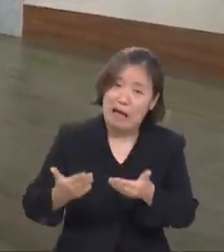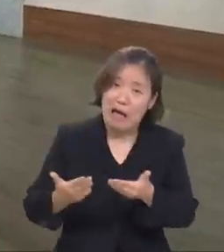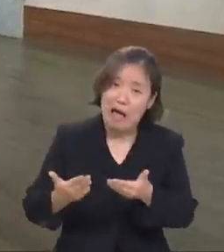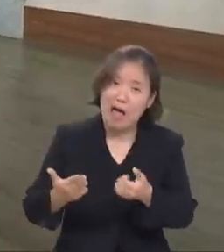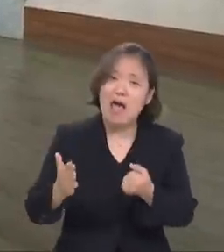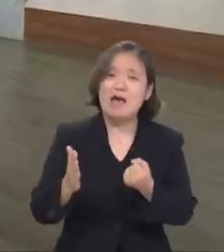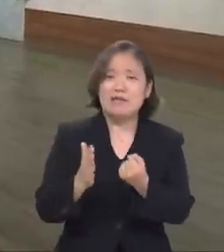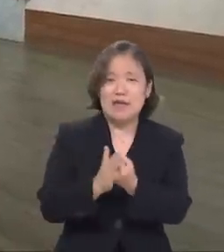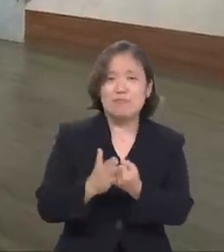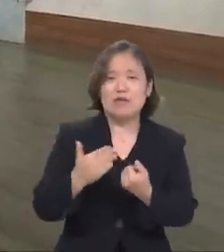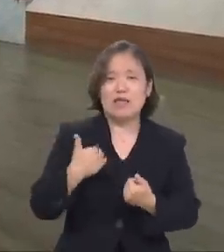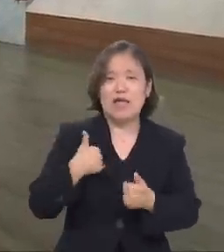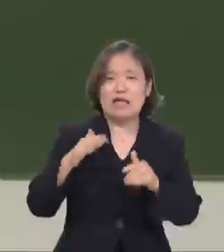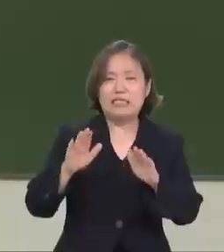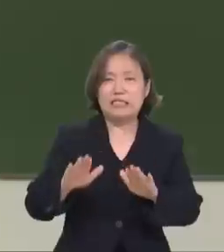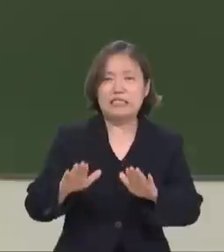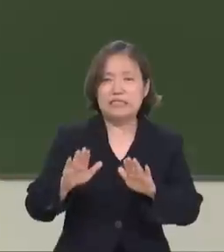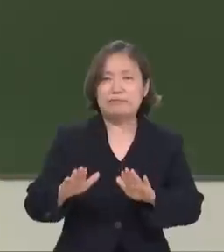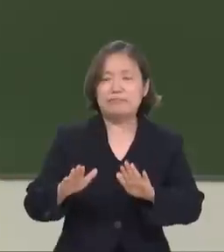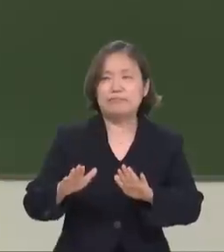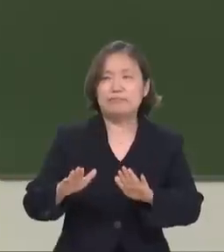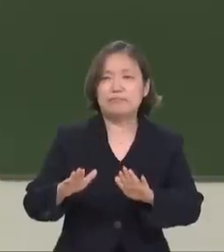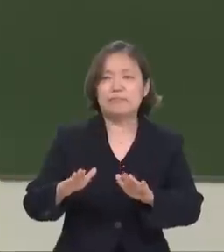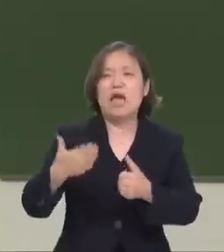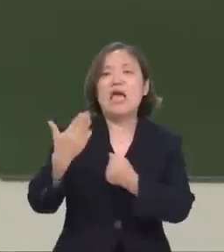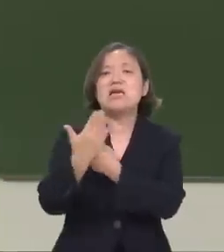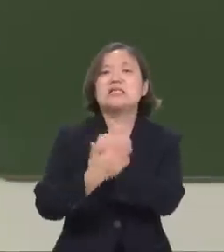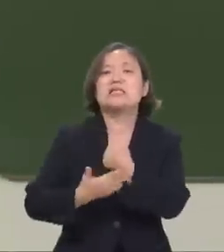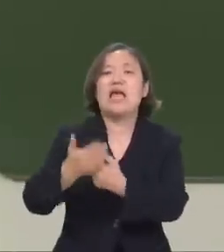갚으리라 그러면서